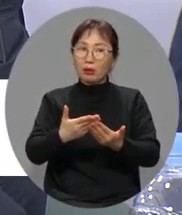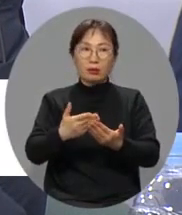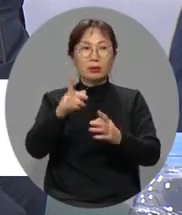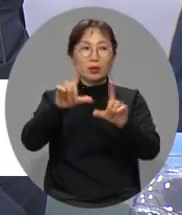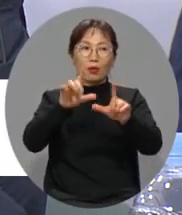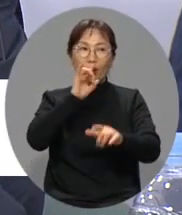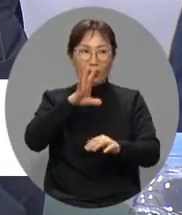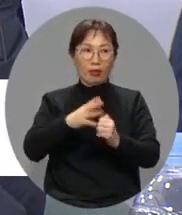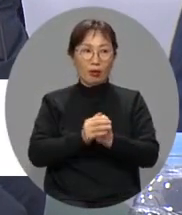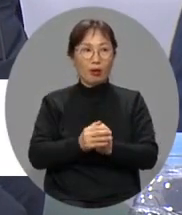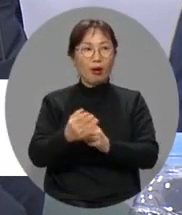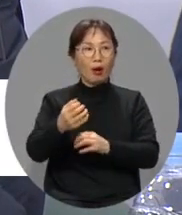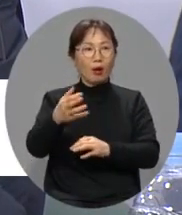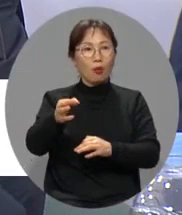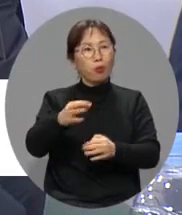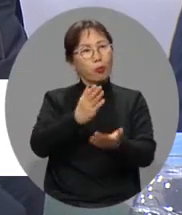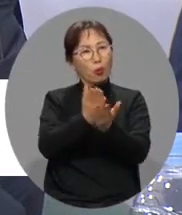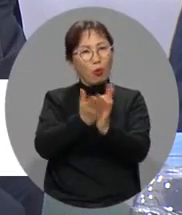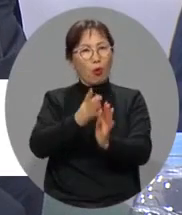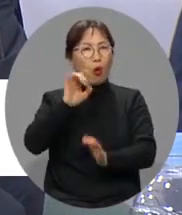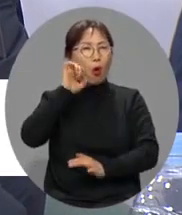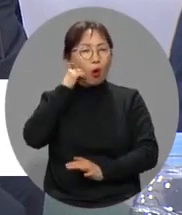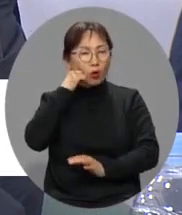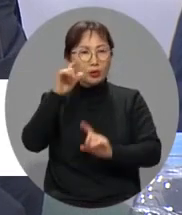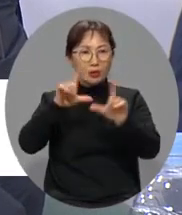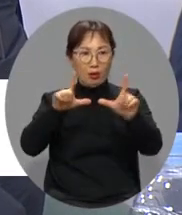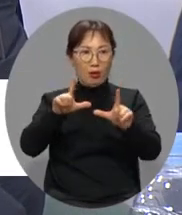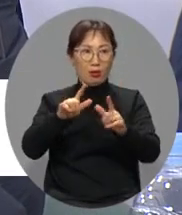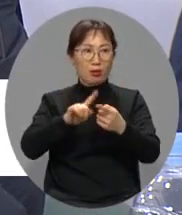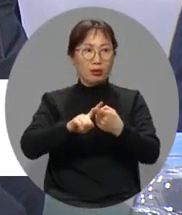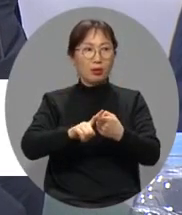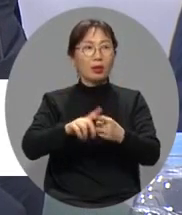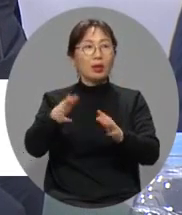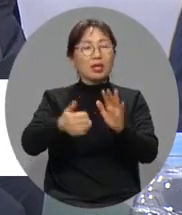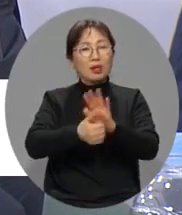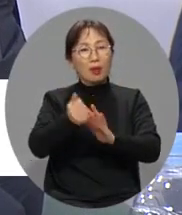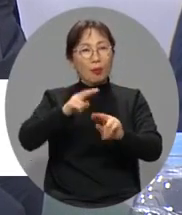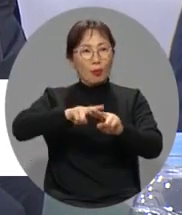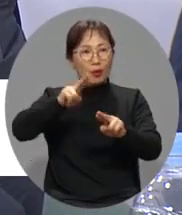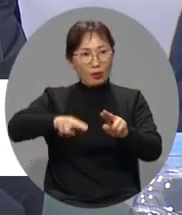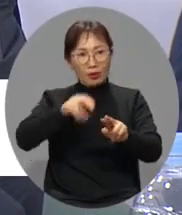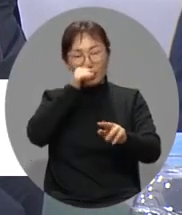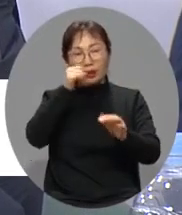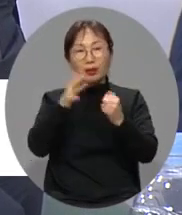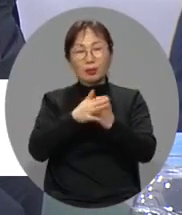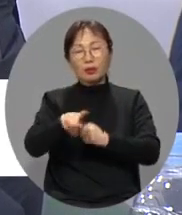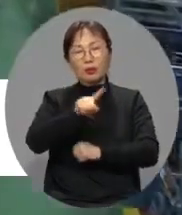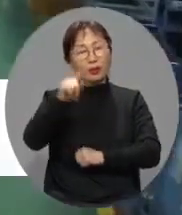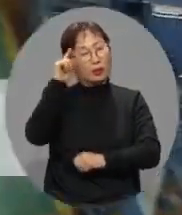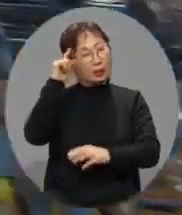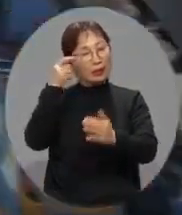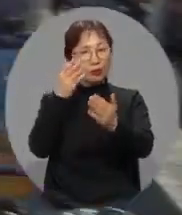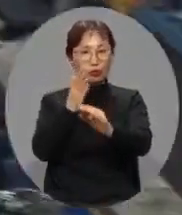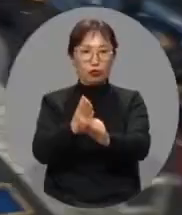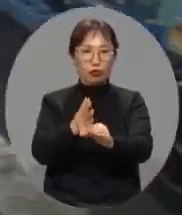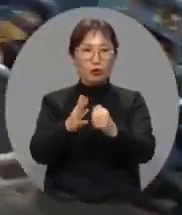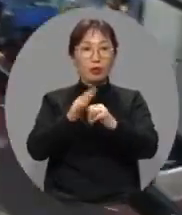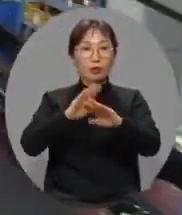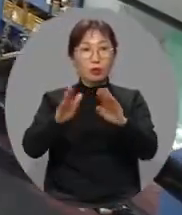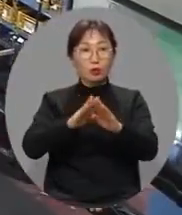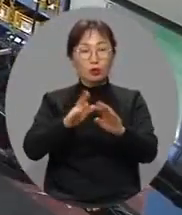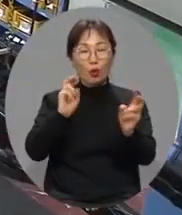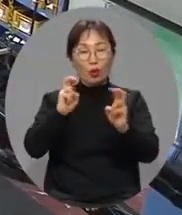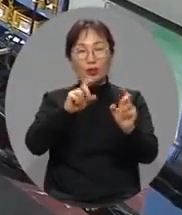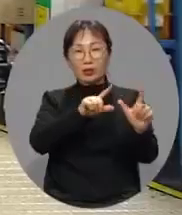있는 길은 무급 휴가나 아니면 정리해고나 희망퇴직이나 여기까지 와 있는 거 아니냐 저희들은 판단하고 있는 겁니다. 전주 공장